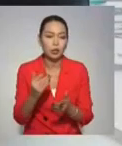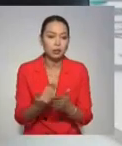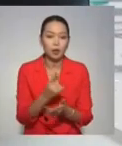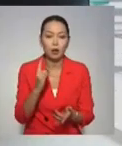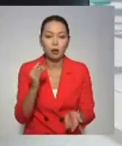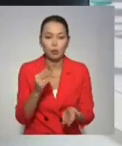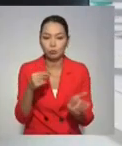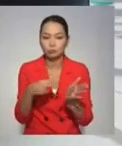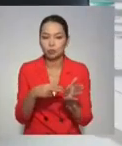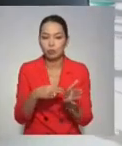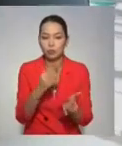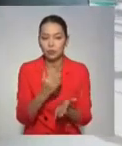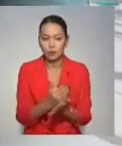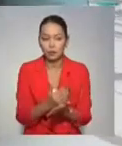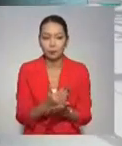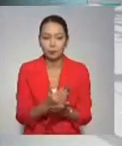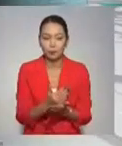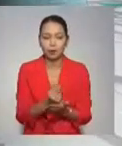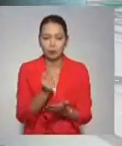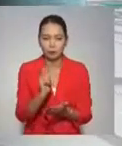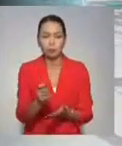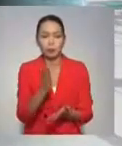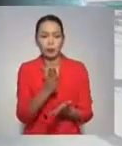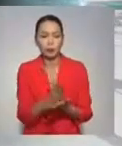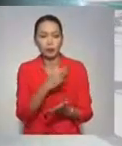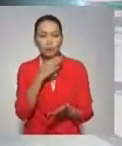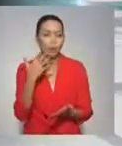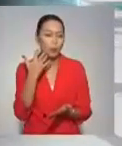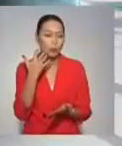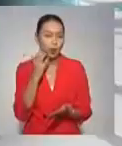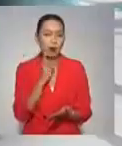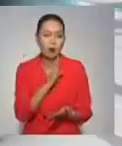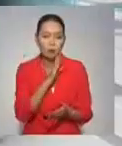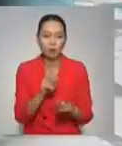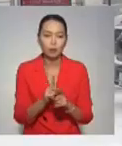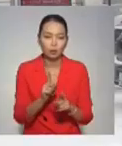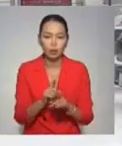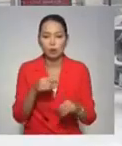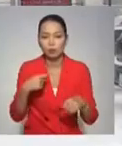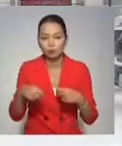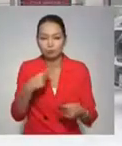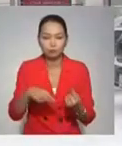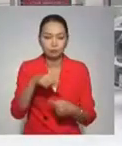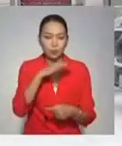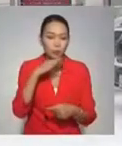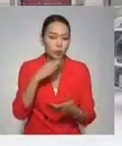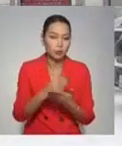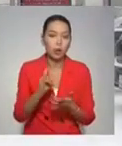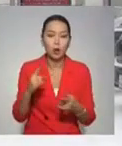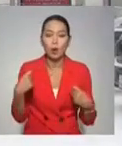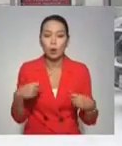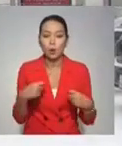баға қойған. Жазыңдар, бере саламын дейтін тас бауыр әйелдер мен делдалдар да кездеседі. Ал сәбиді